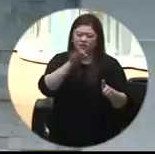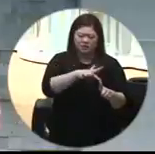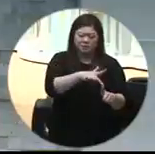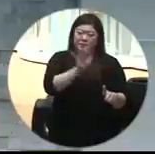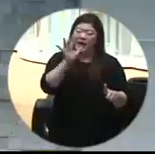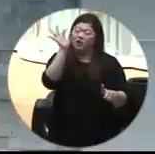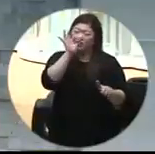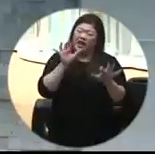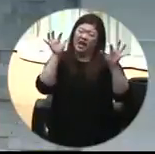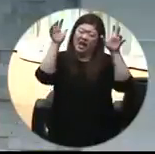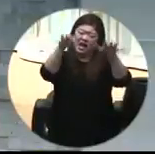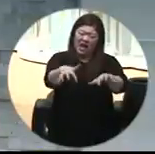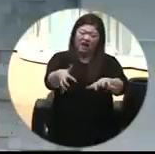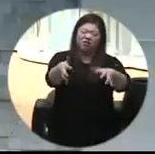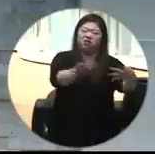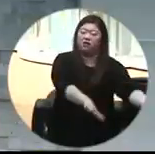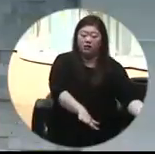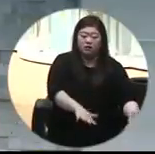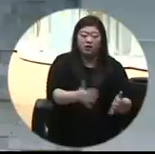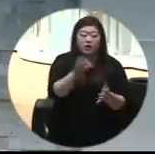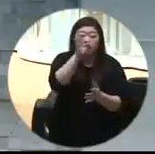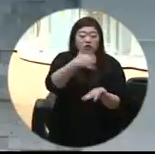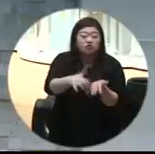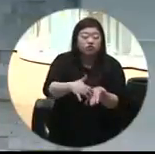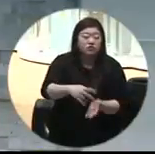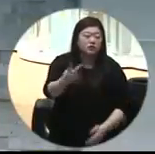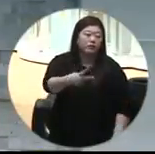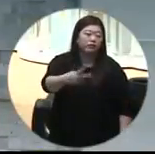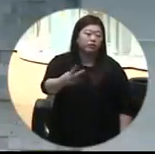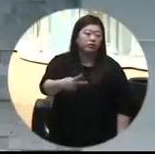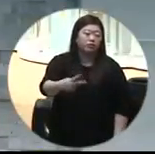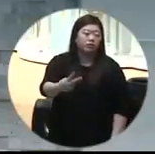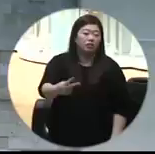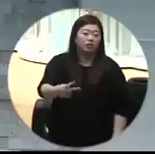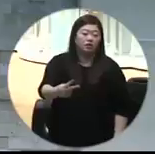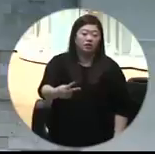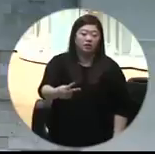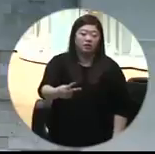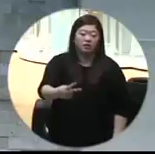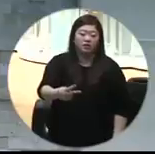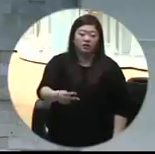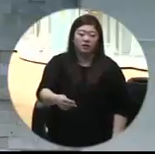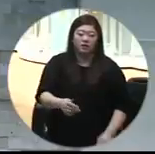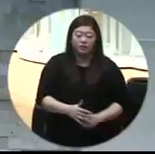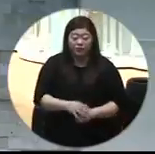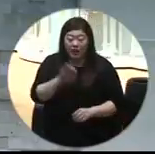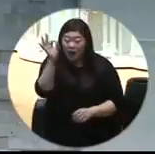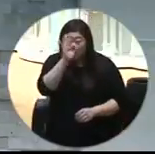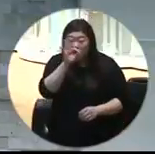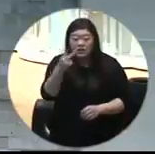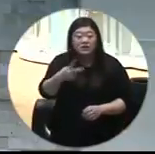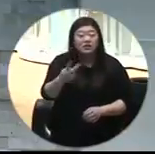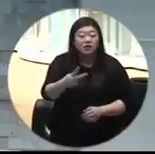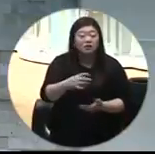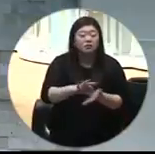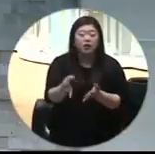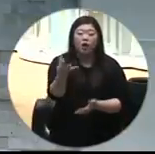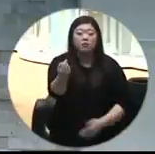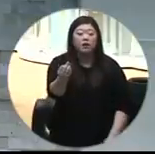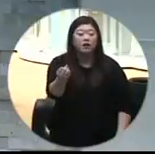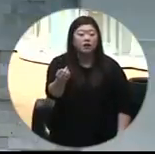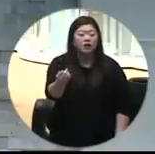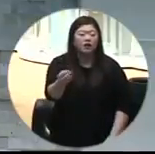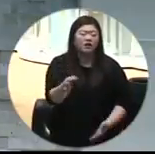마가복음 5장에 보면요. 이 돼지가 몇 마리였냐? 2천 마리를 했어요. 돼지 2천 마리면 대충 계산이 나오잖아요.